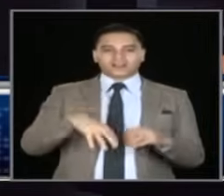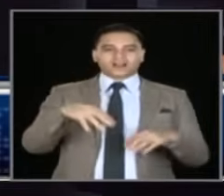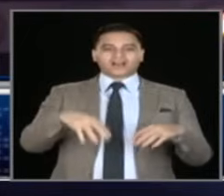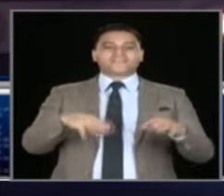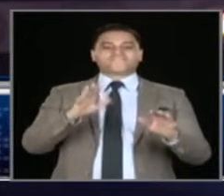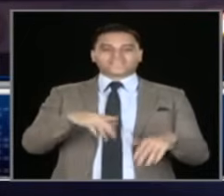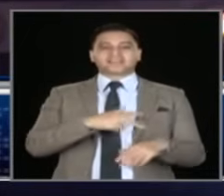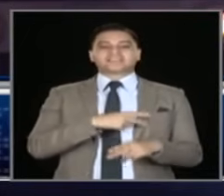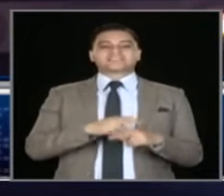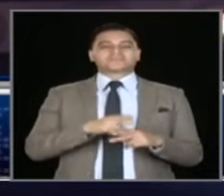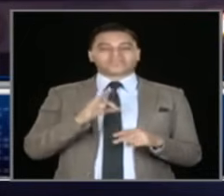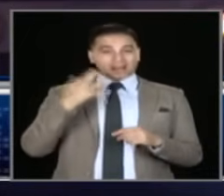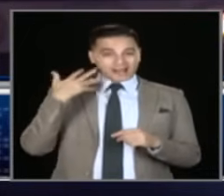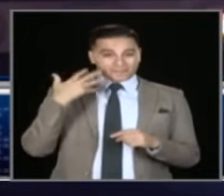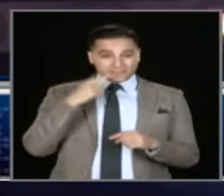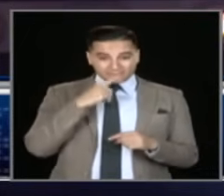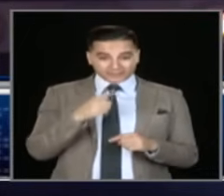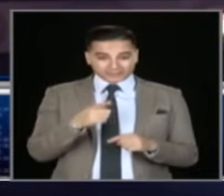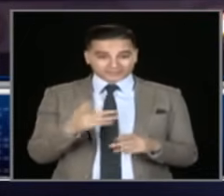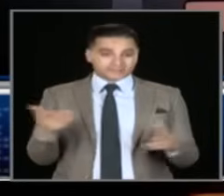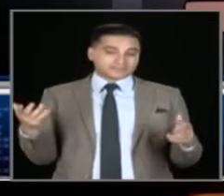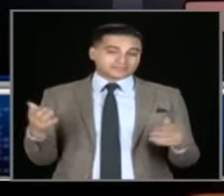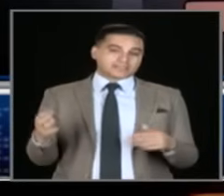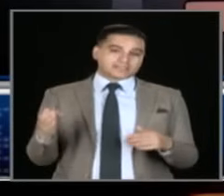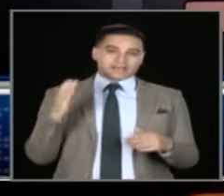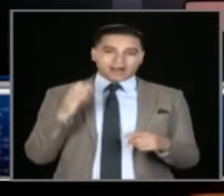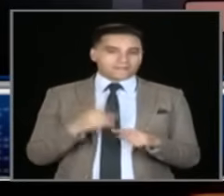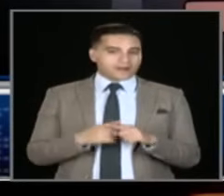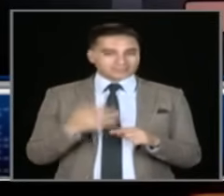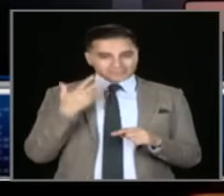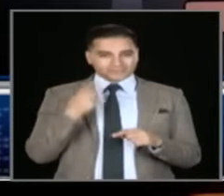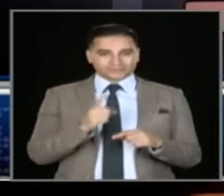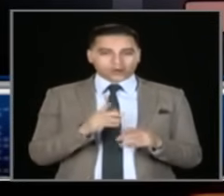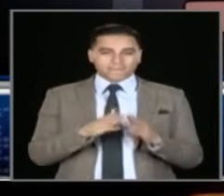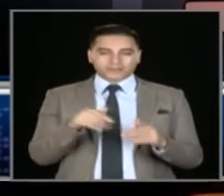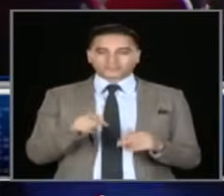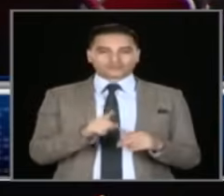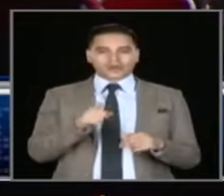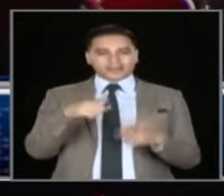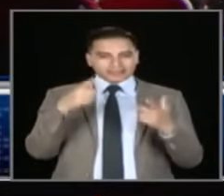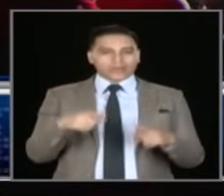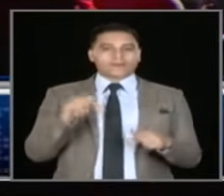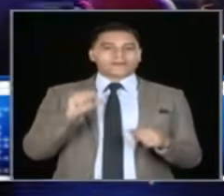ليبيا. ليبيا لا مش ليبيا. إجابة خاطئة.